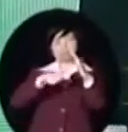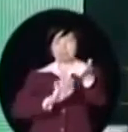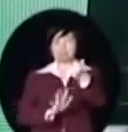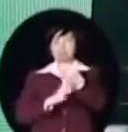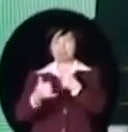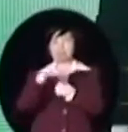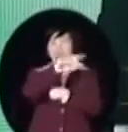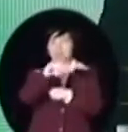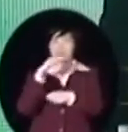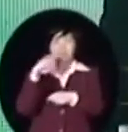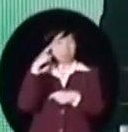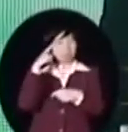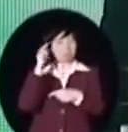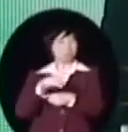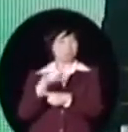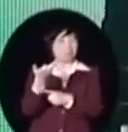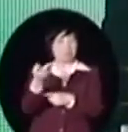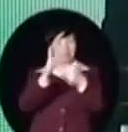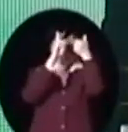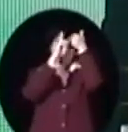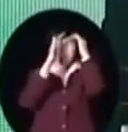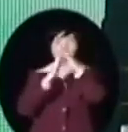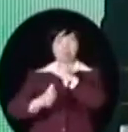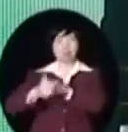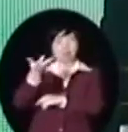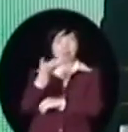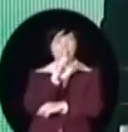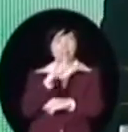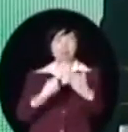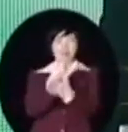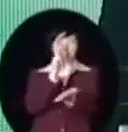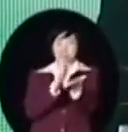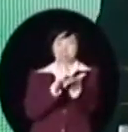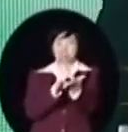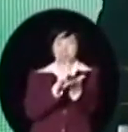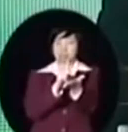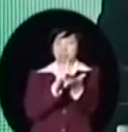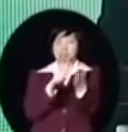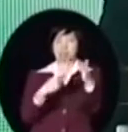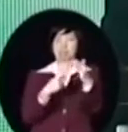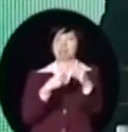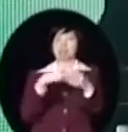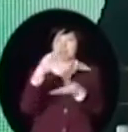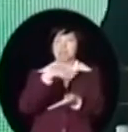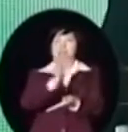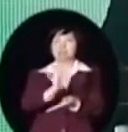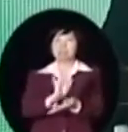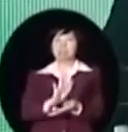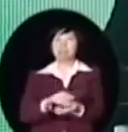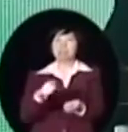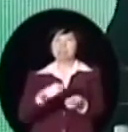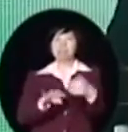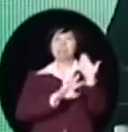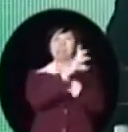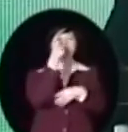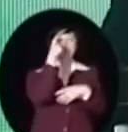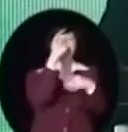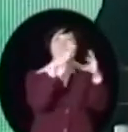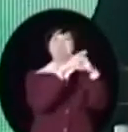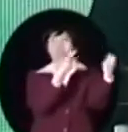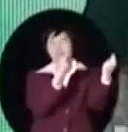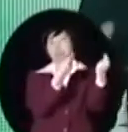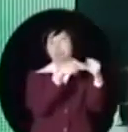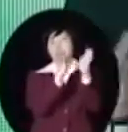同意刚刚许市长所说的这个只租啊不售的社会住宅，那这也是西欧很多国家成功的经